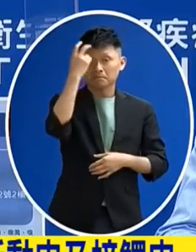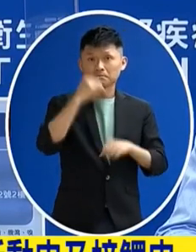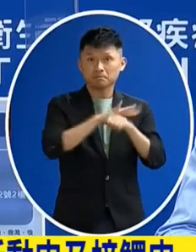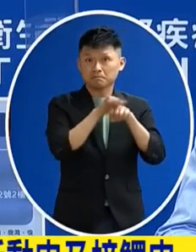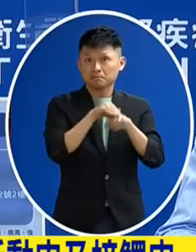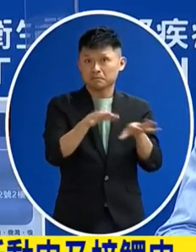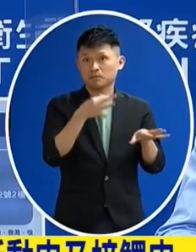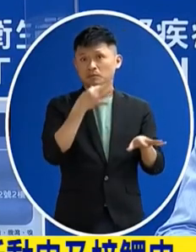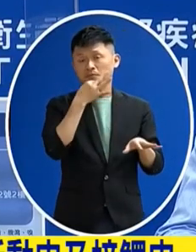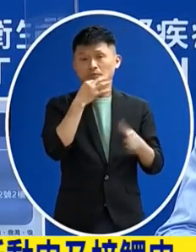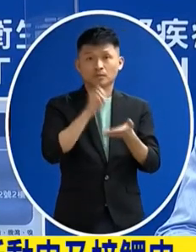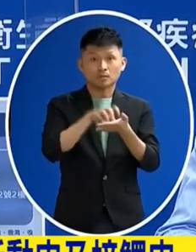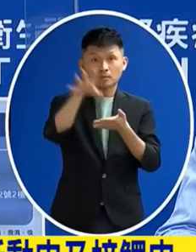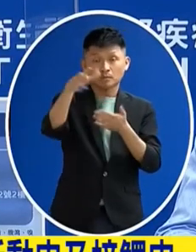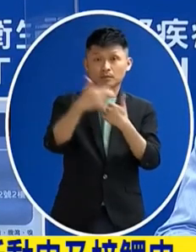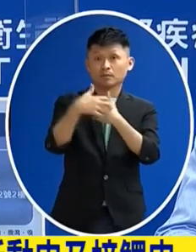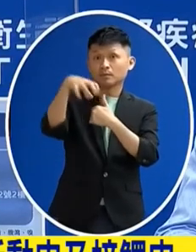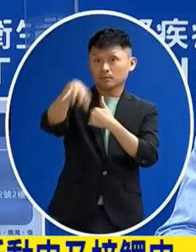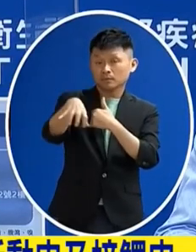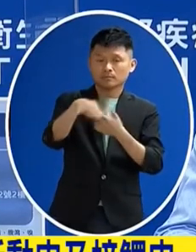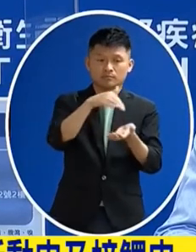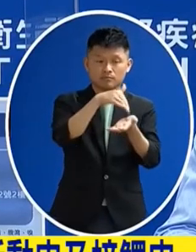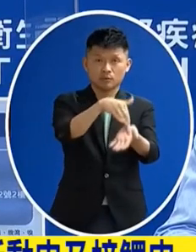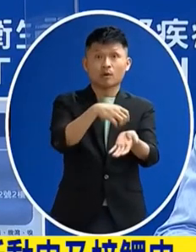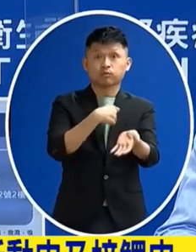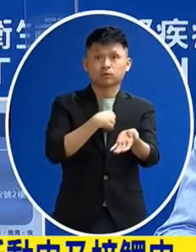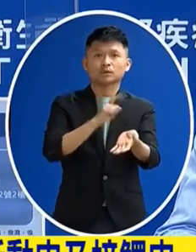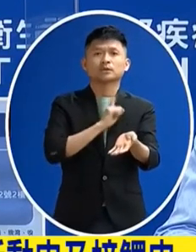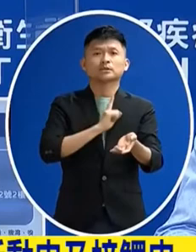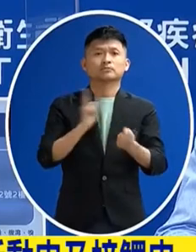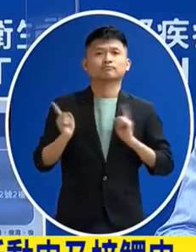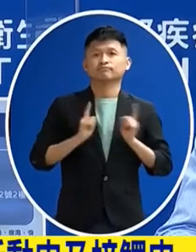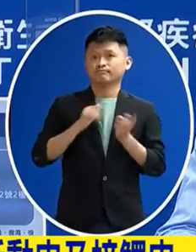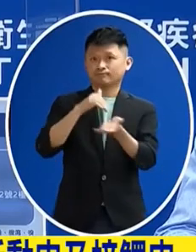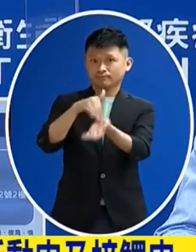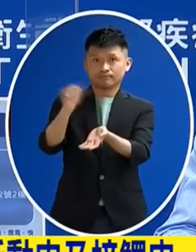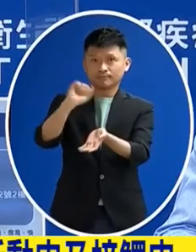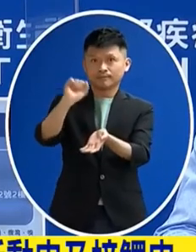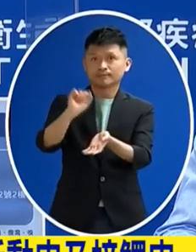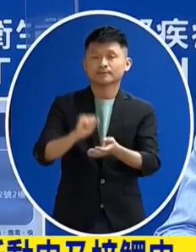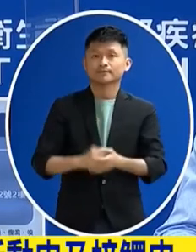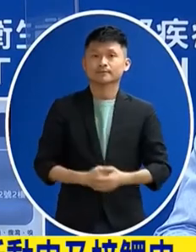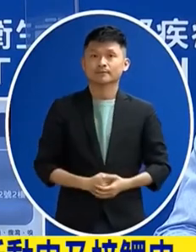报卫生单位，以指定方式就医，不可自行就医。